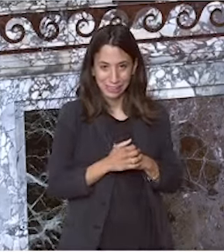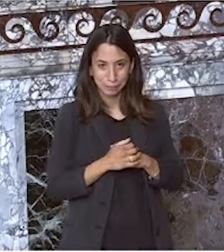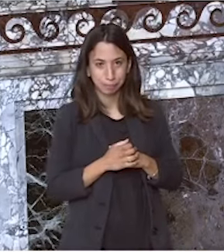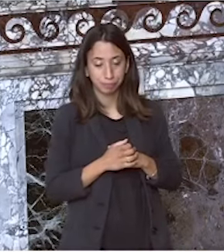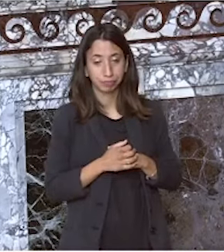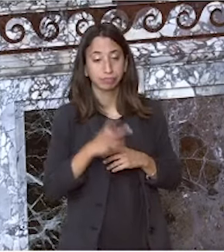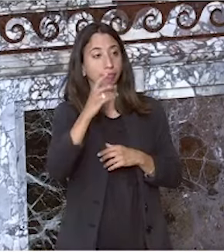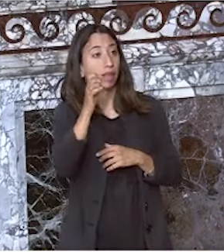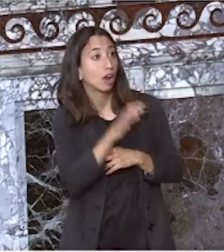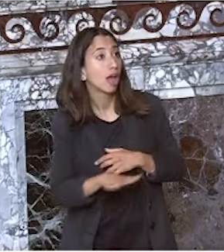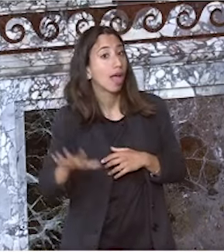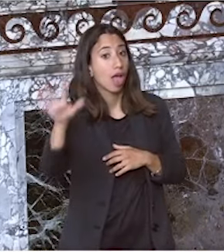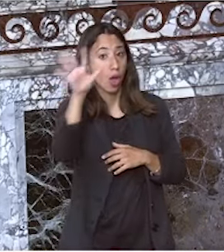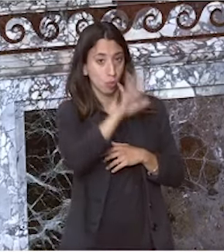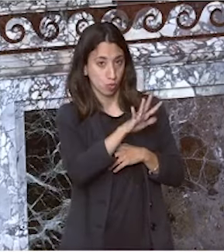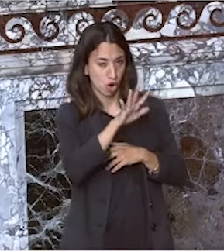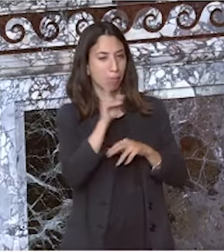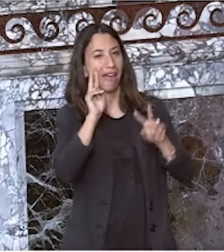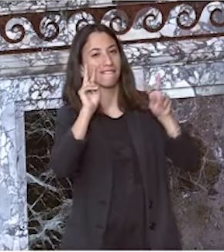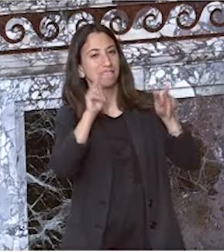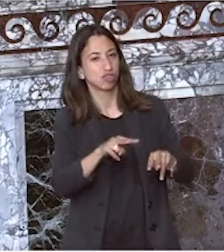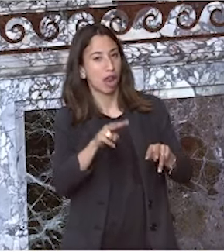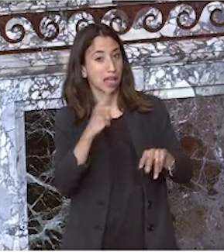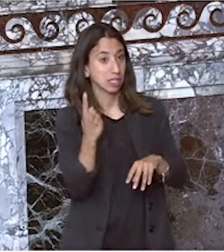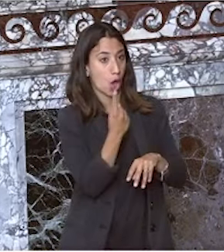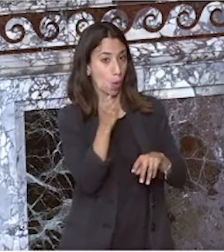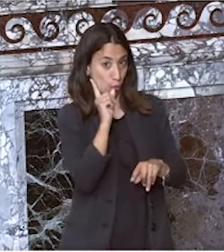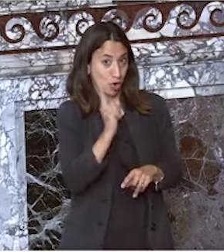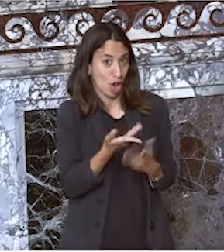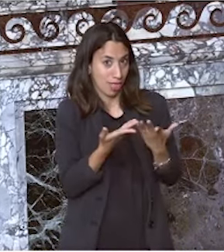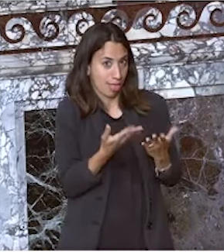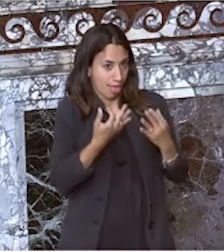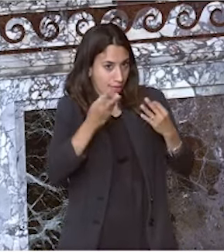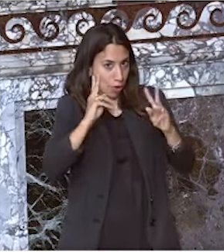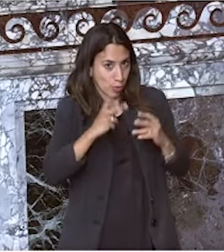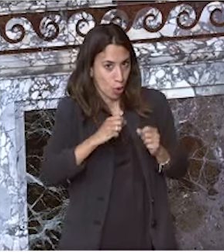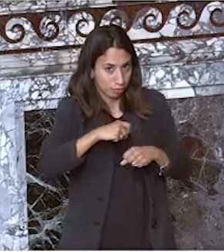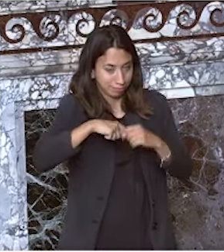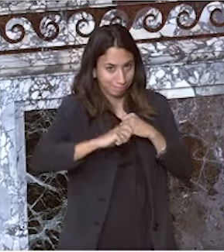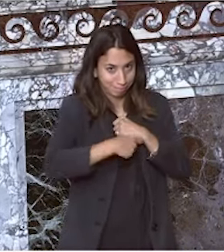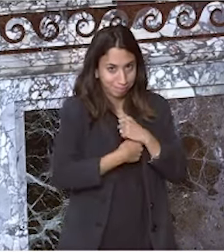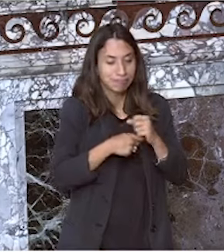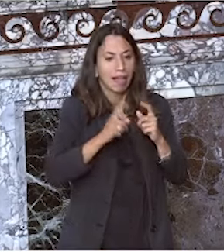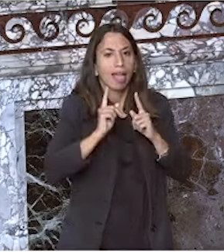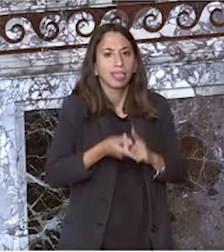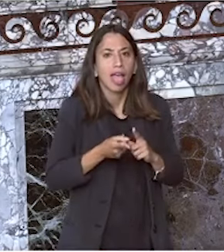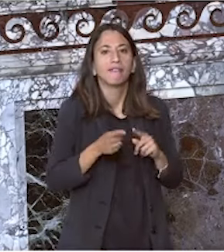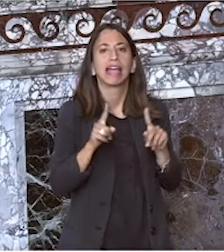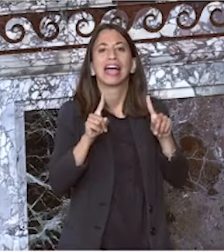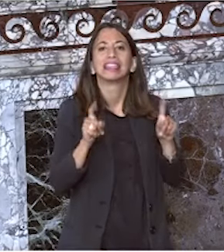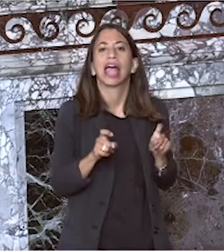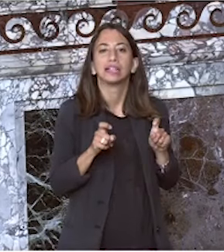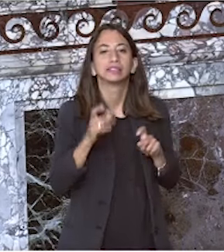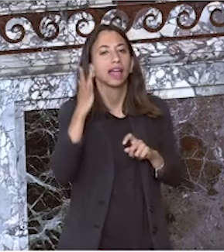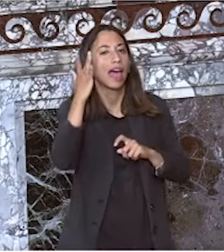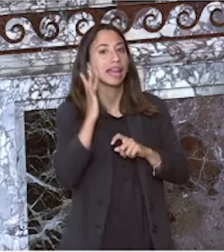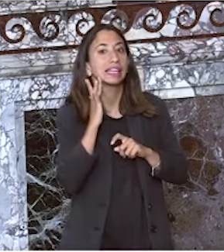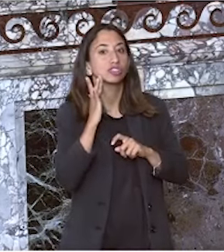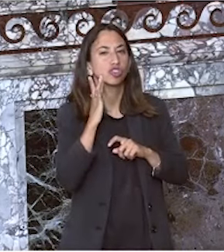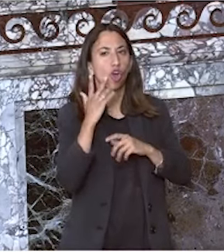In Europa, nell'ambito del meccanismo di vigilanza unico, è in corso il primo stress test del settore bancario sui rischi